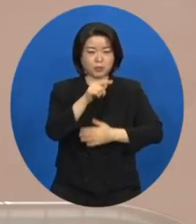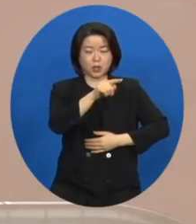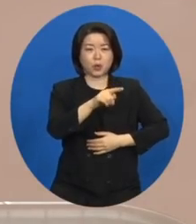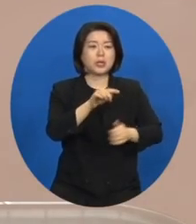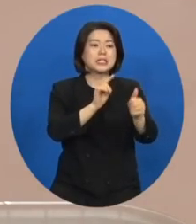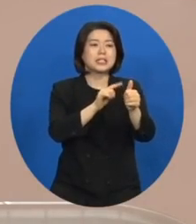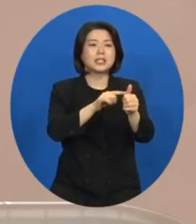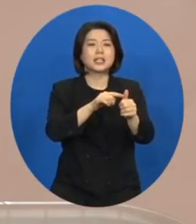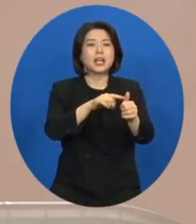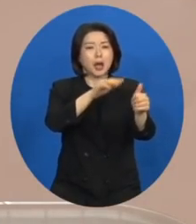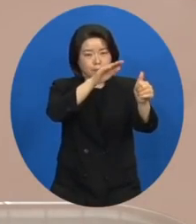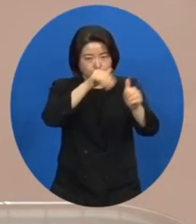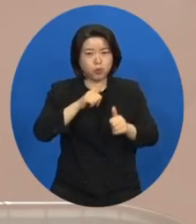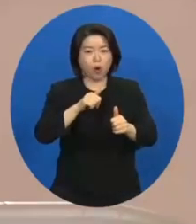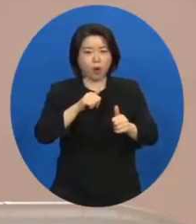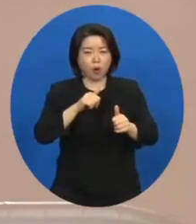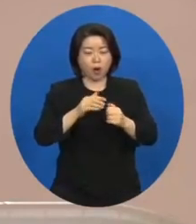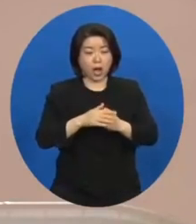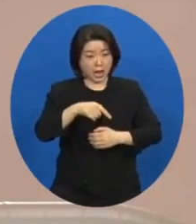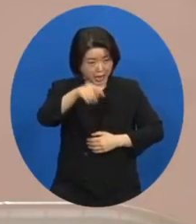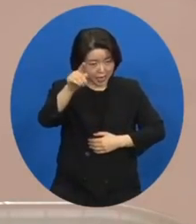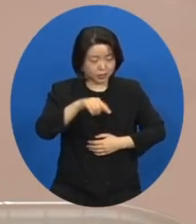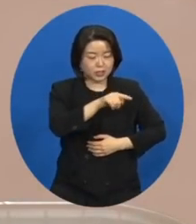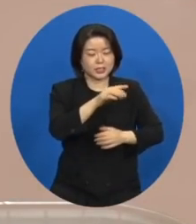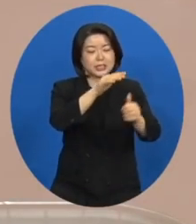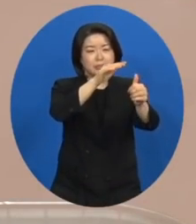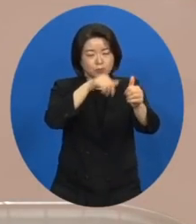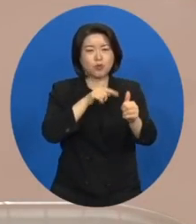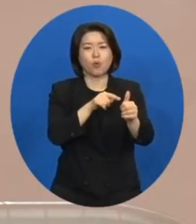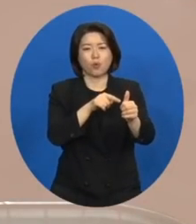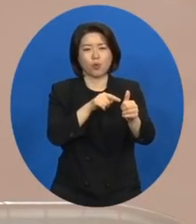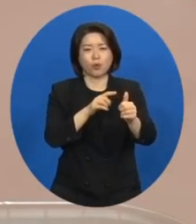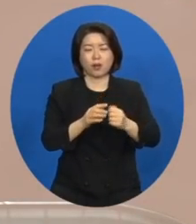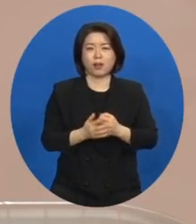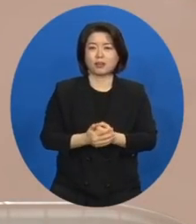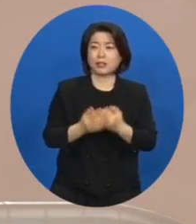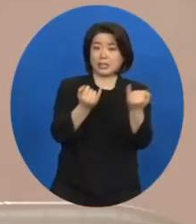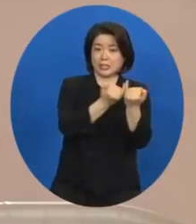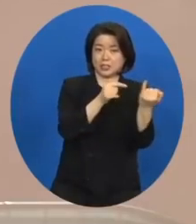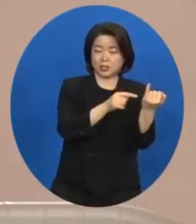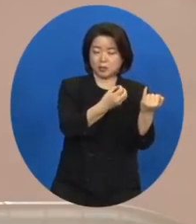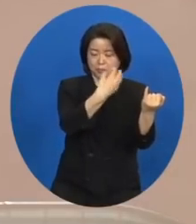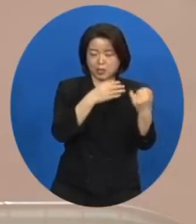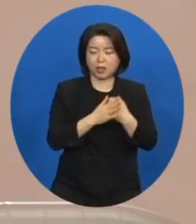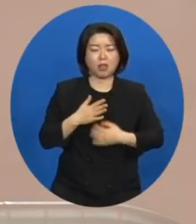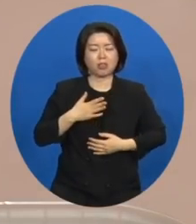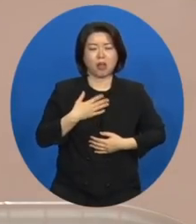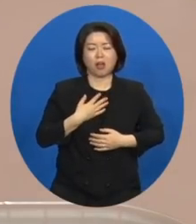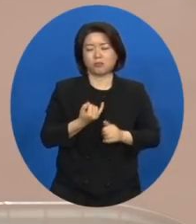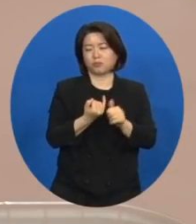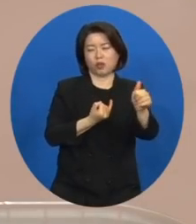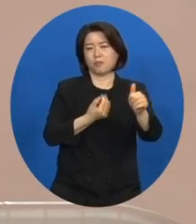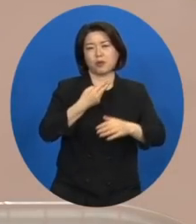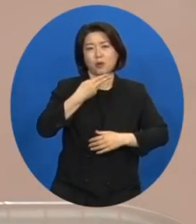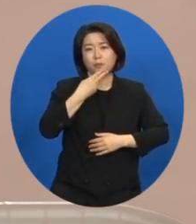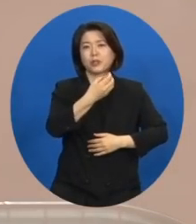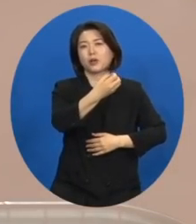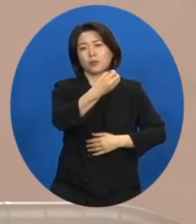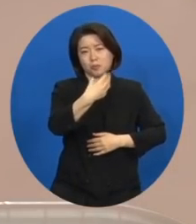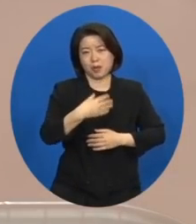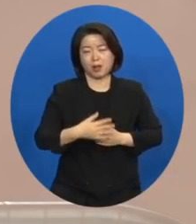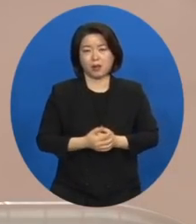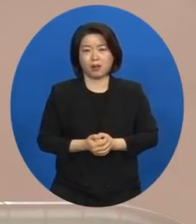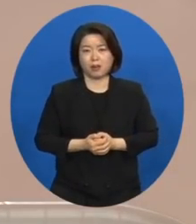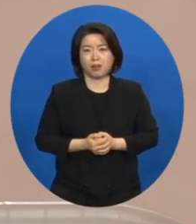말씀하세요 5 내 남편을 불러 오너라 그 여인이 저에게는 남편이 없습니다 라고 해요 그녀는